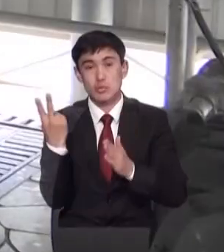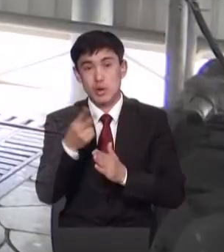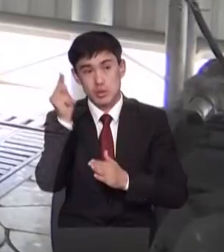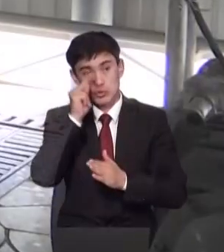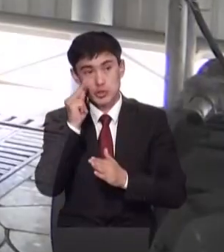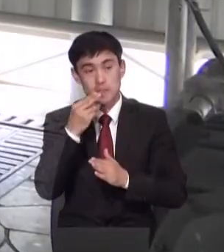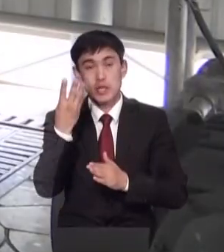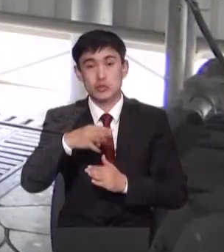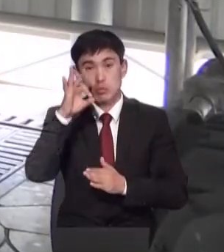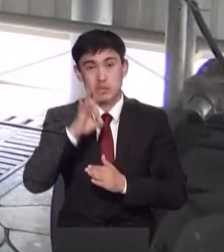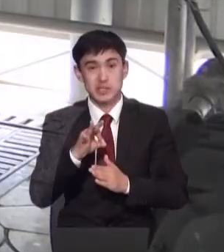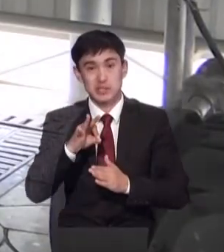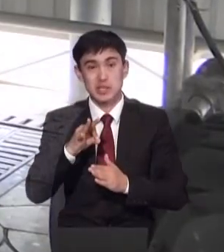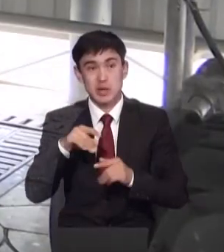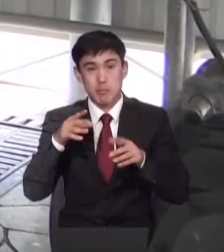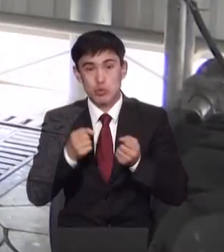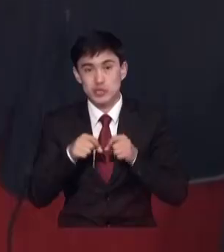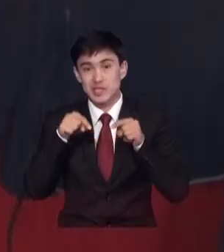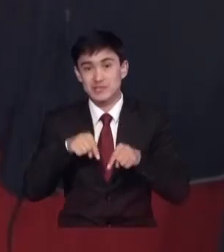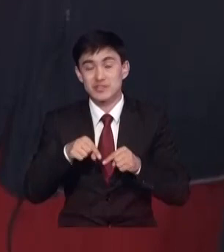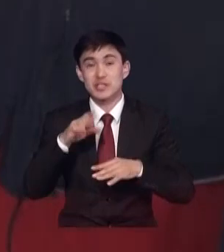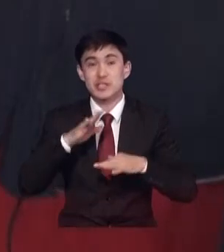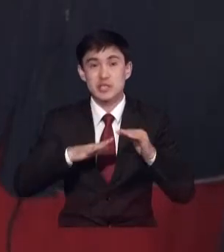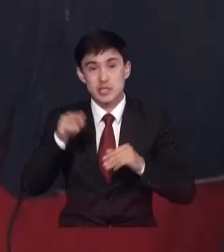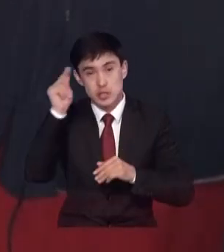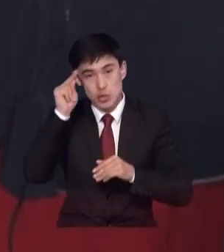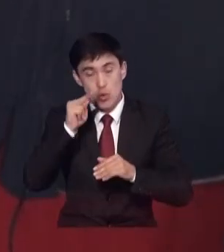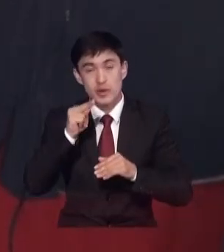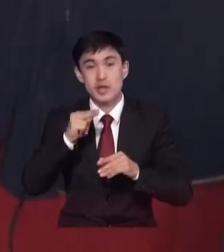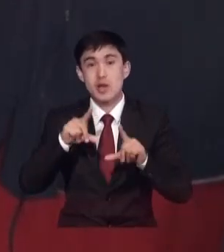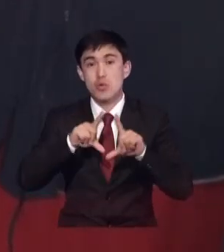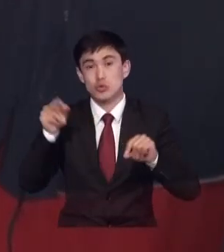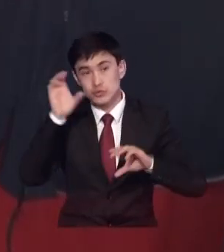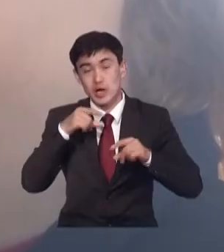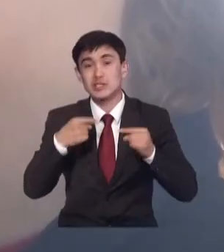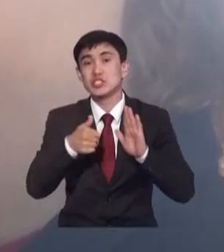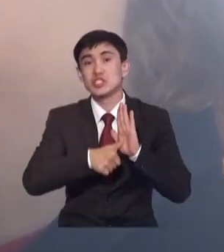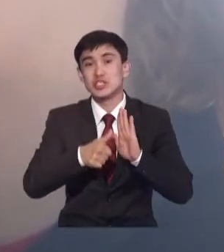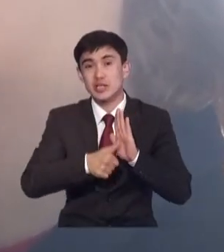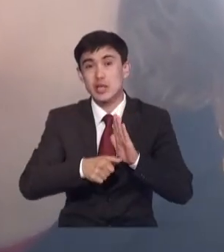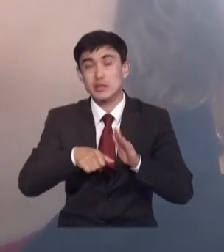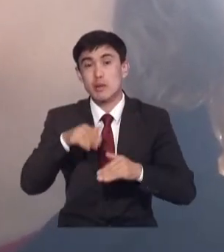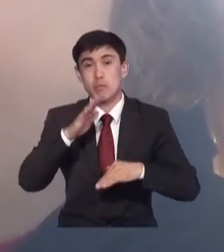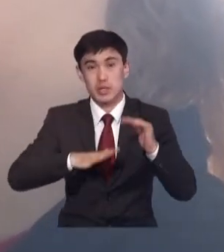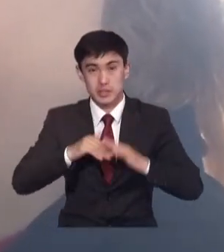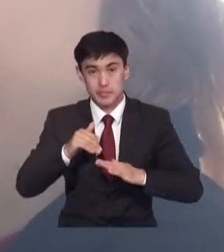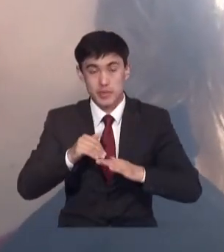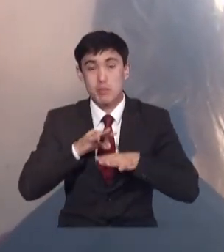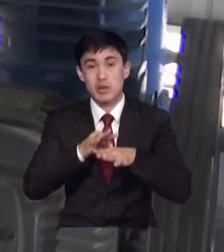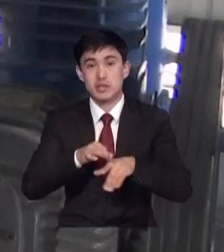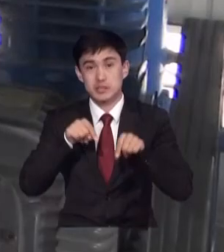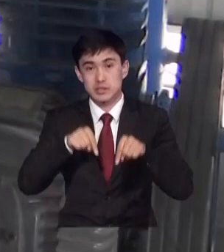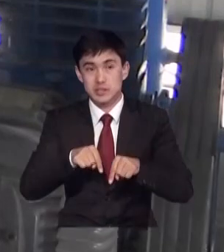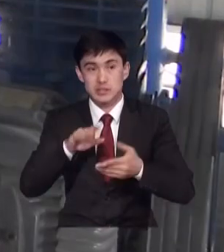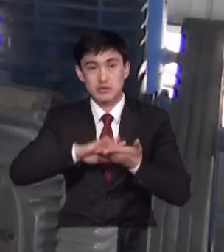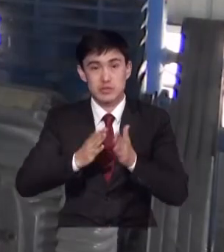обучения 40% знаний учащиеся получают в теории на базе учебного учреждения, остальные 60% – на производстве. Для прохождения практики